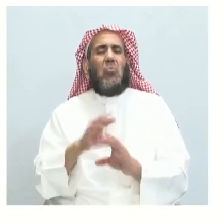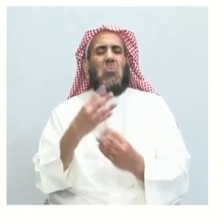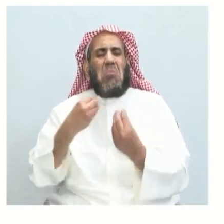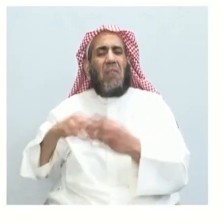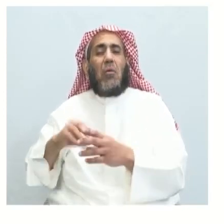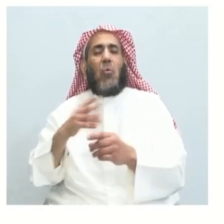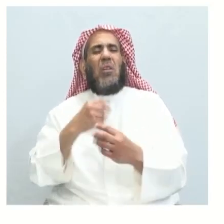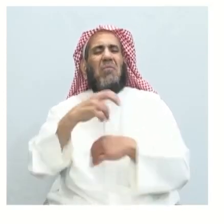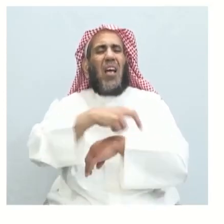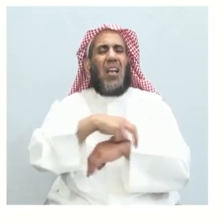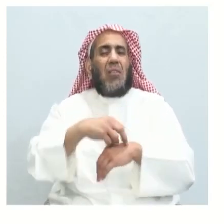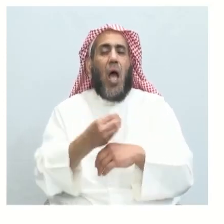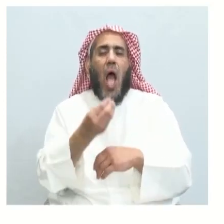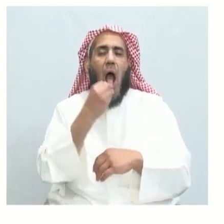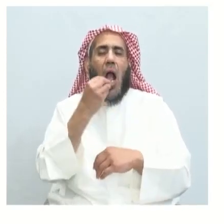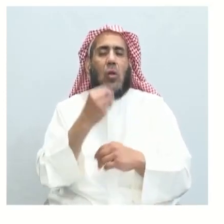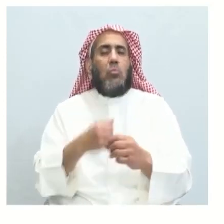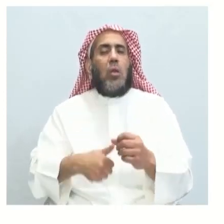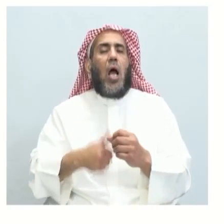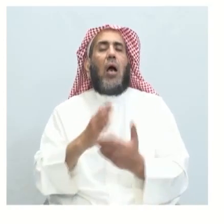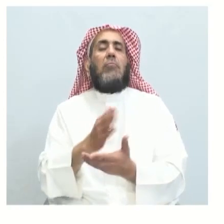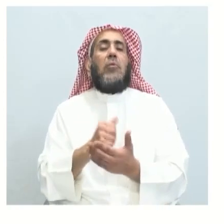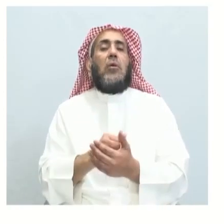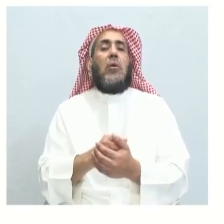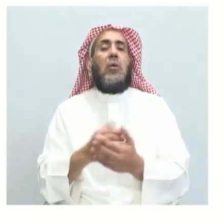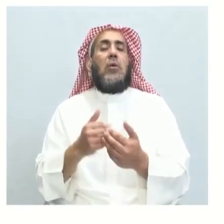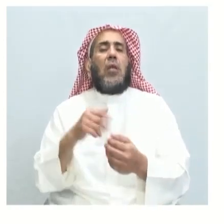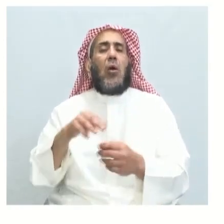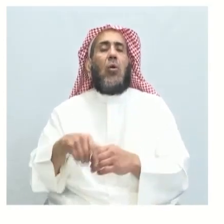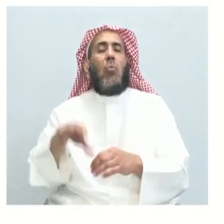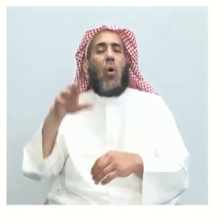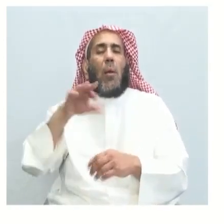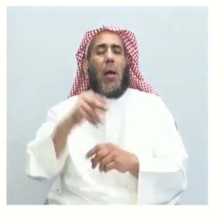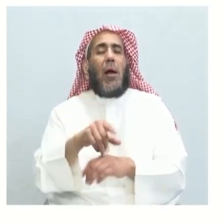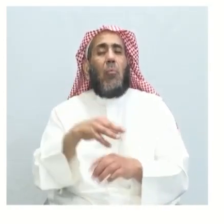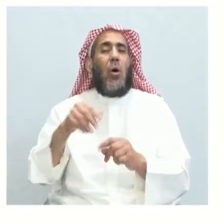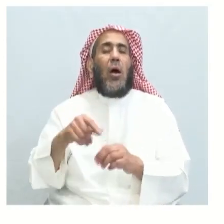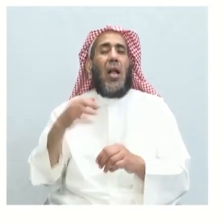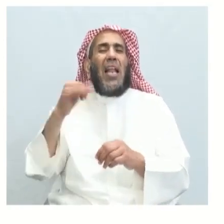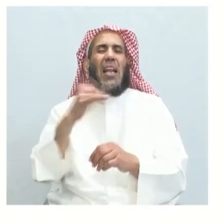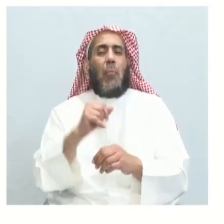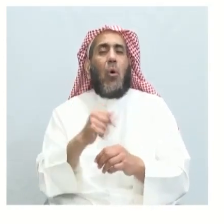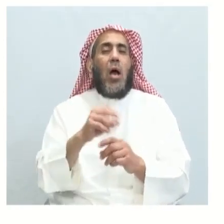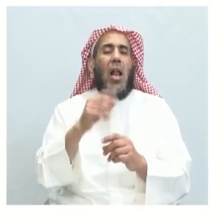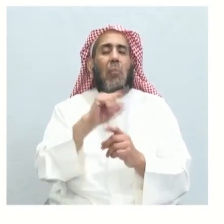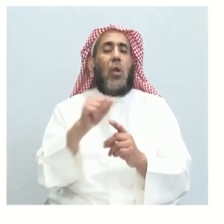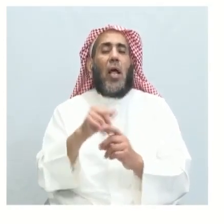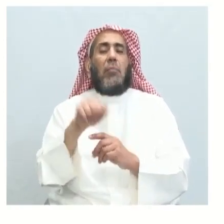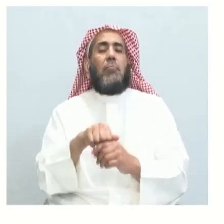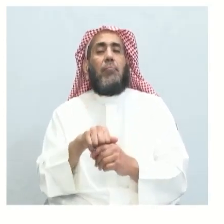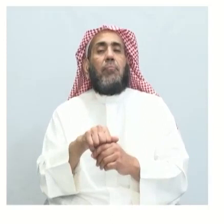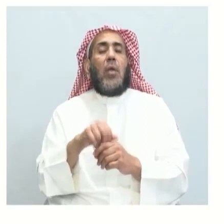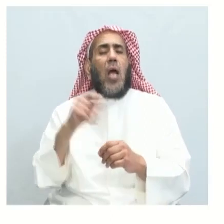وان افتقرت اكلت بالمعروف تقر البهم الاعرابيه القظم ل الخضم